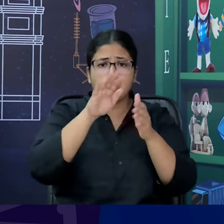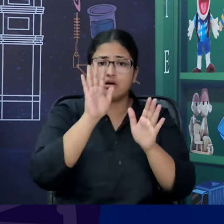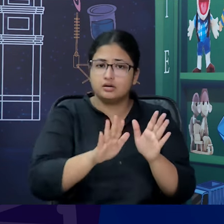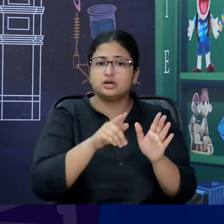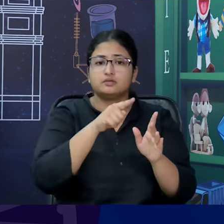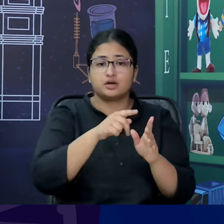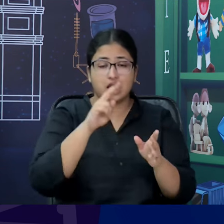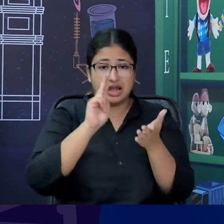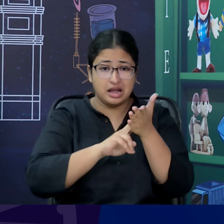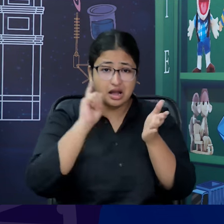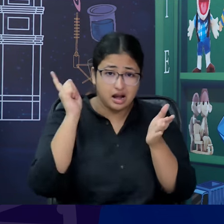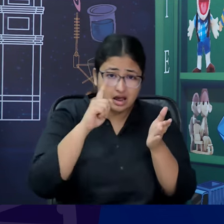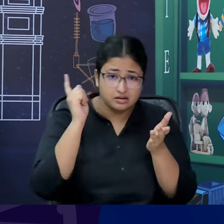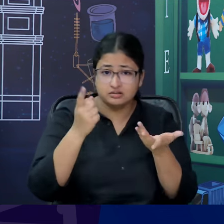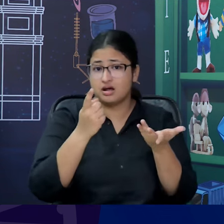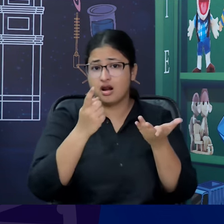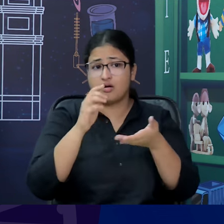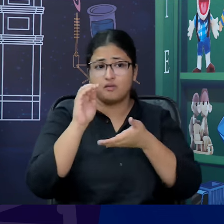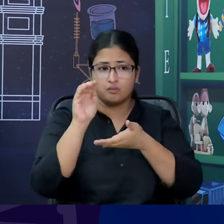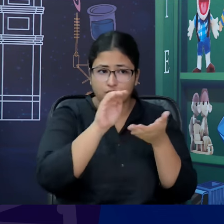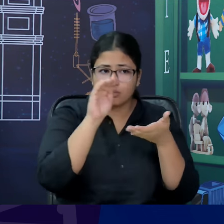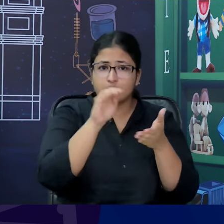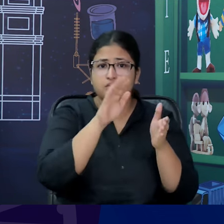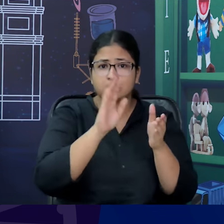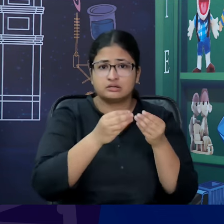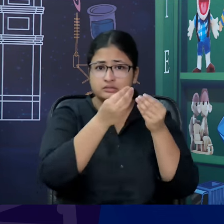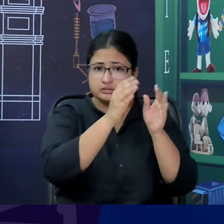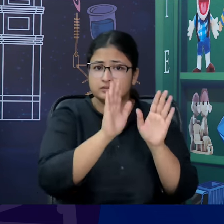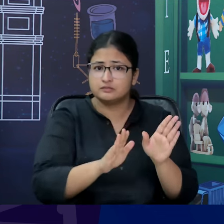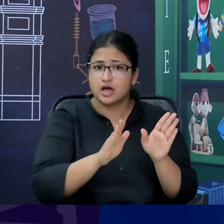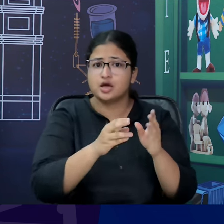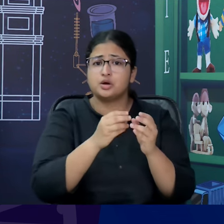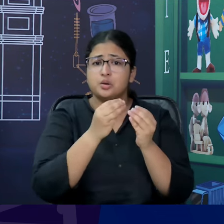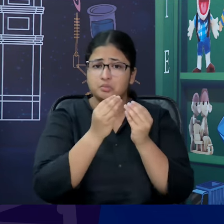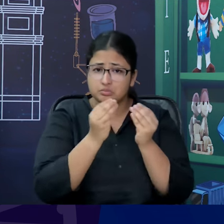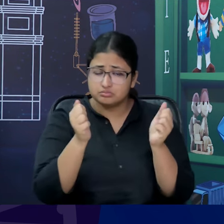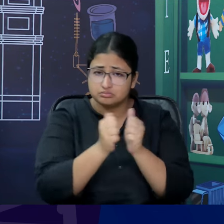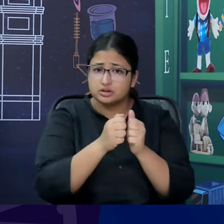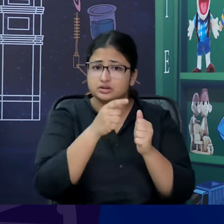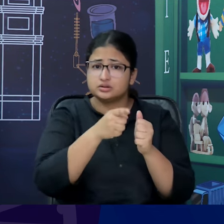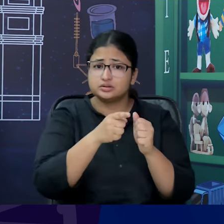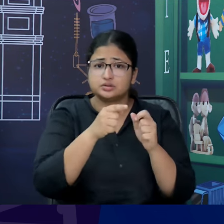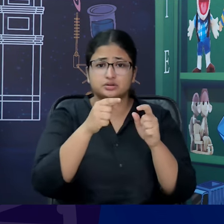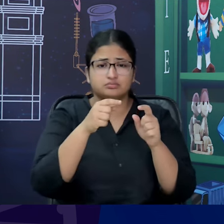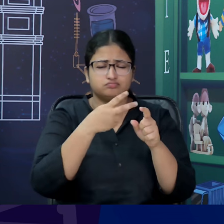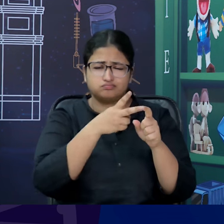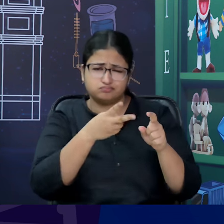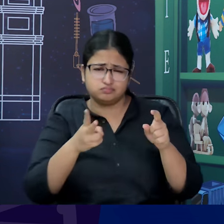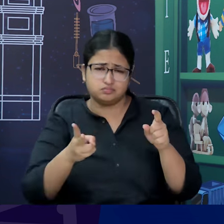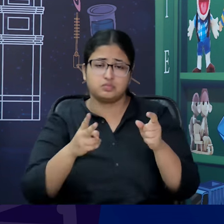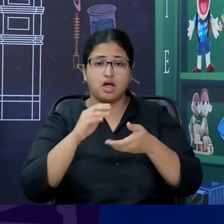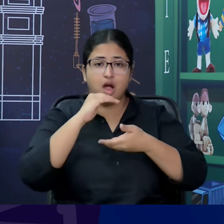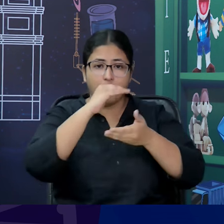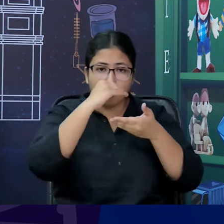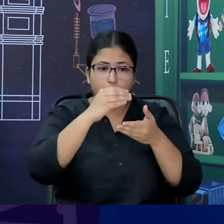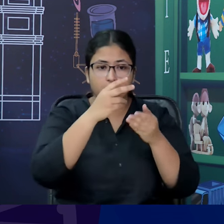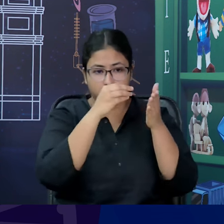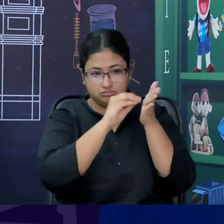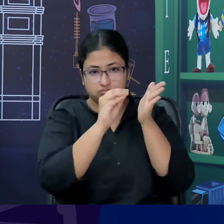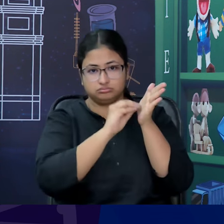आशानंद कोन नारायण जी को मिला है इसके अलावा प्रेमचंद पुरस्कार लोहिया सम्मान कबीर